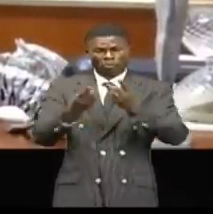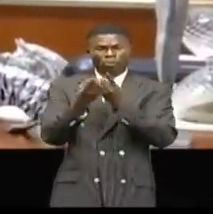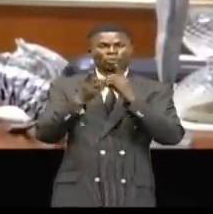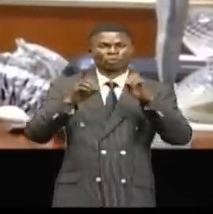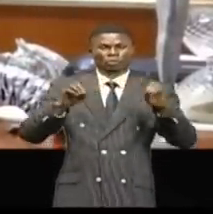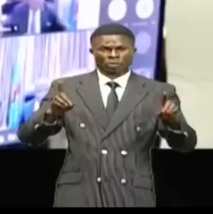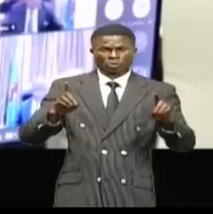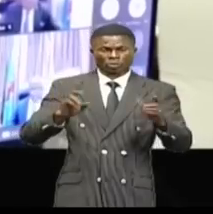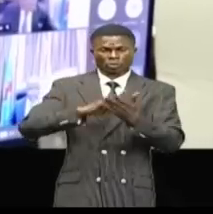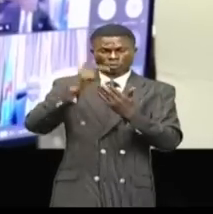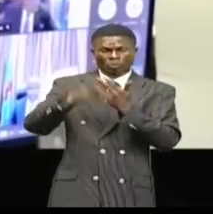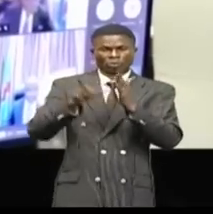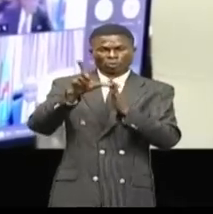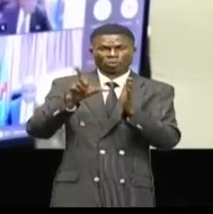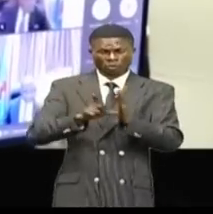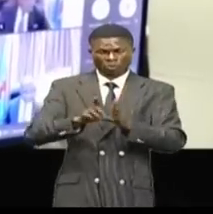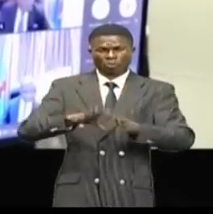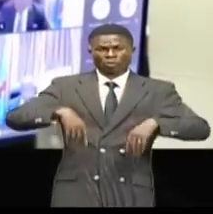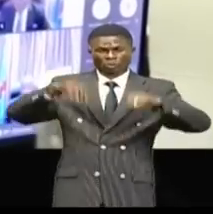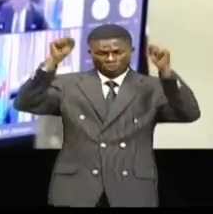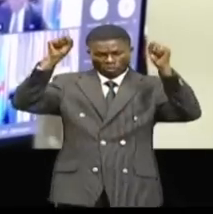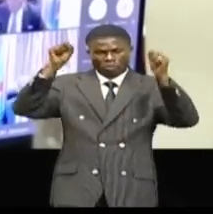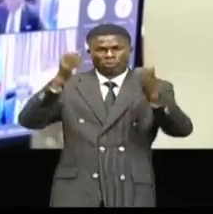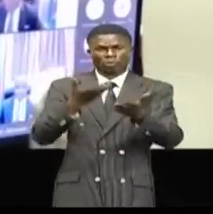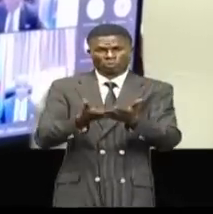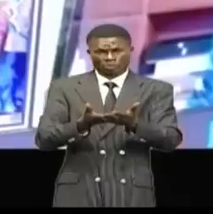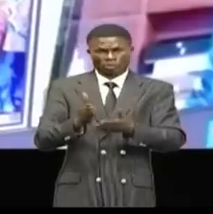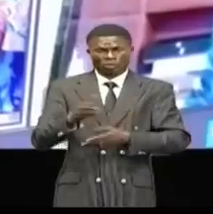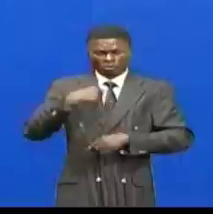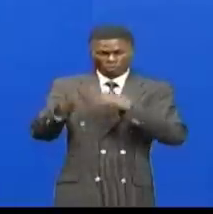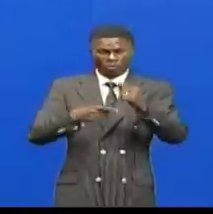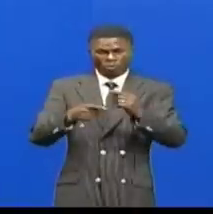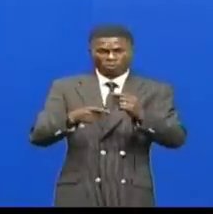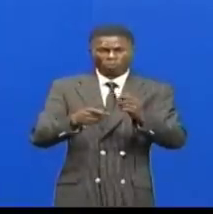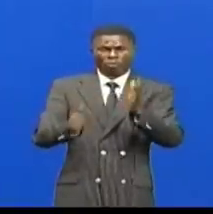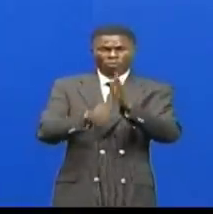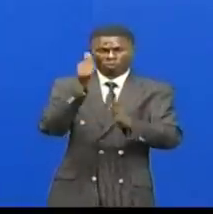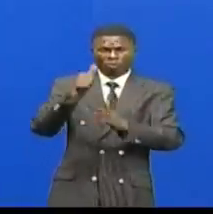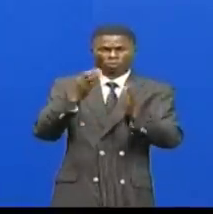délibération, ce projet de loi a été adopté. Commencé à